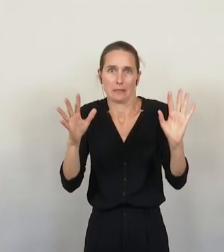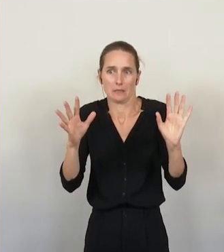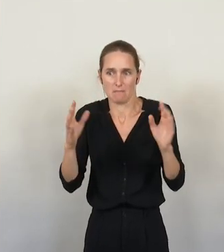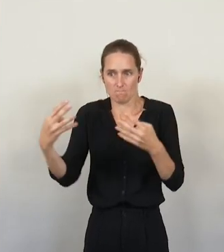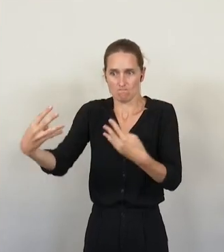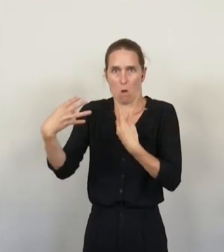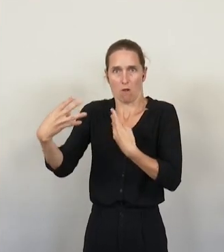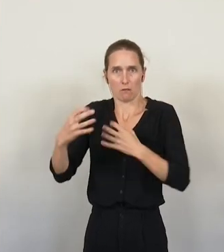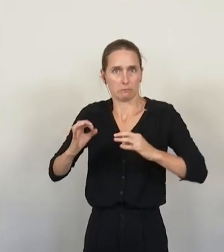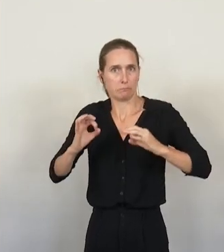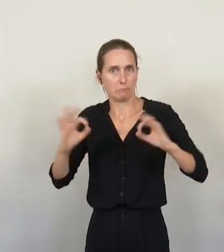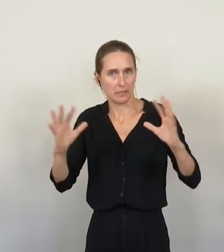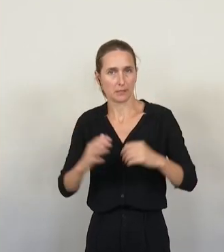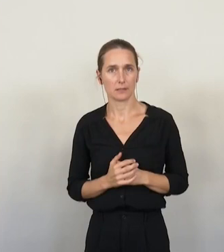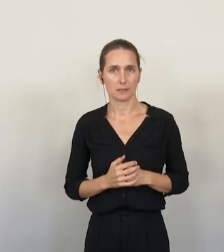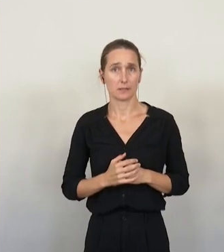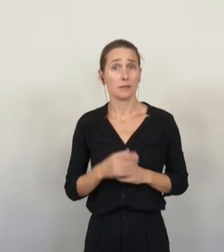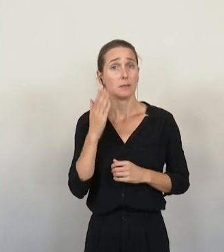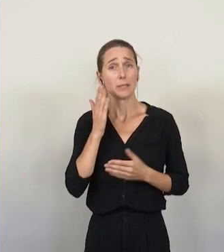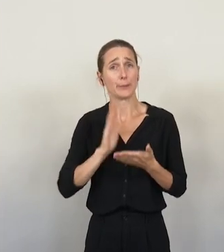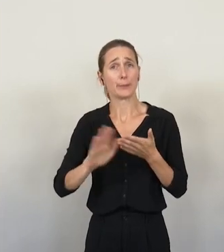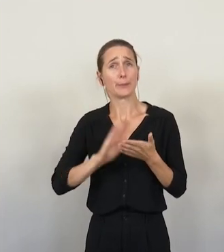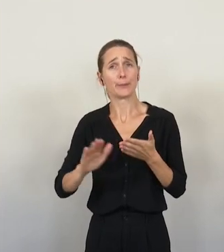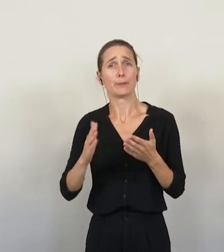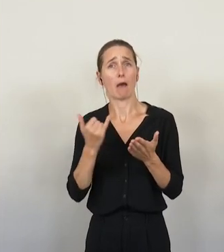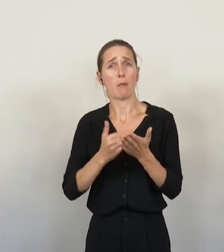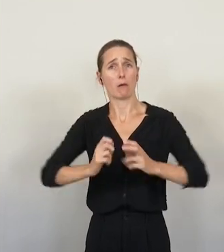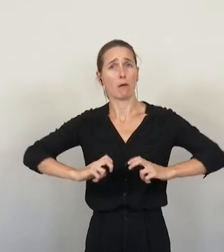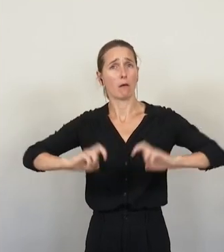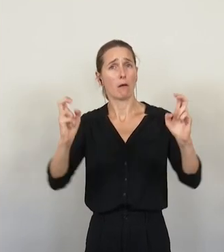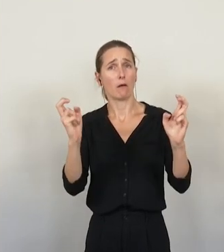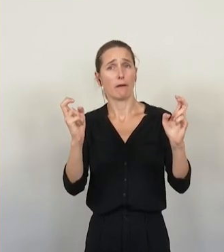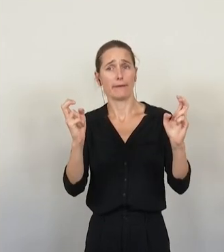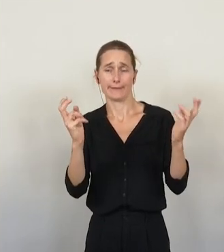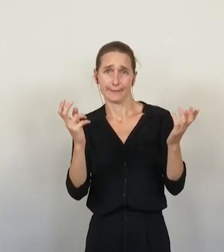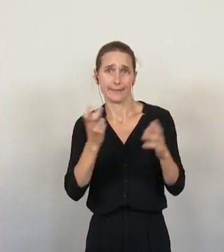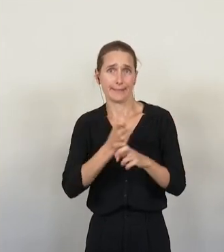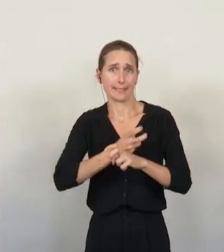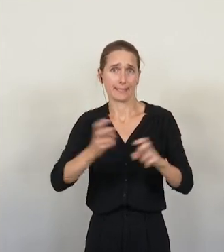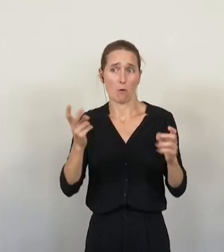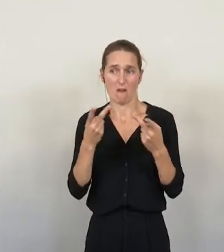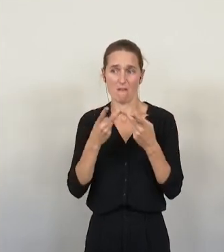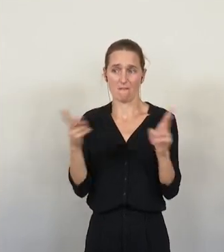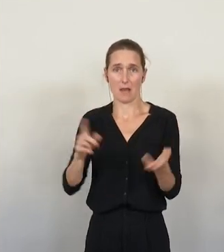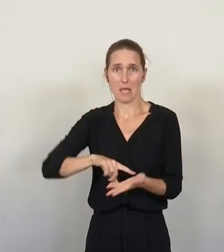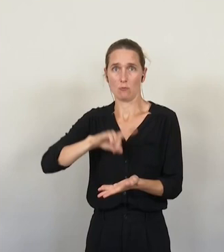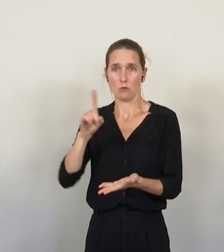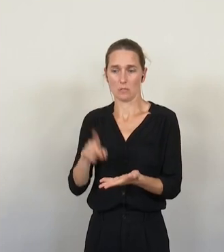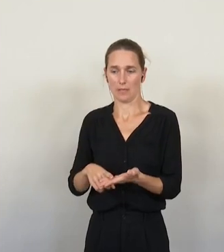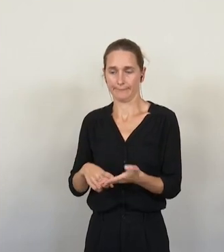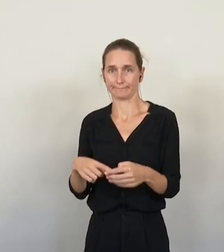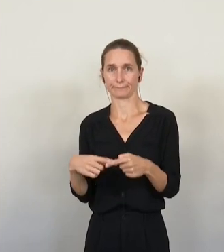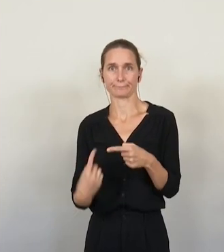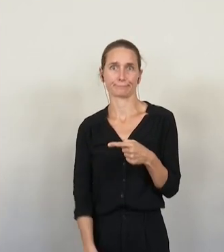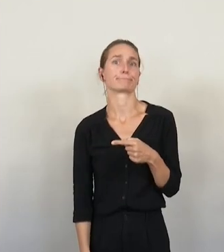la réalité c'est que sans cette augmentation le risque était les finances de la ville étant dans un état de quasioma